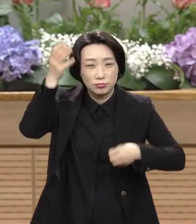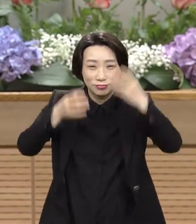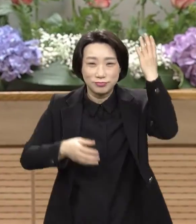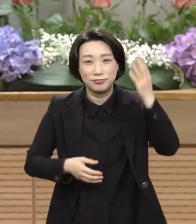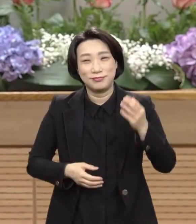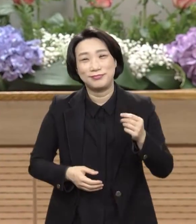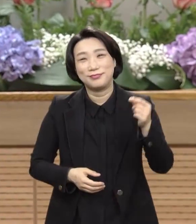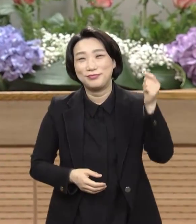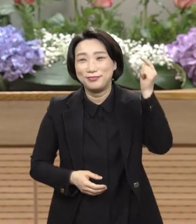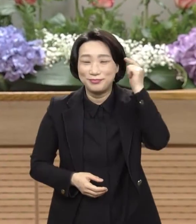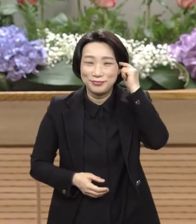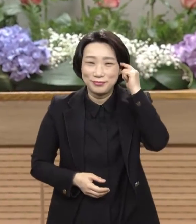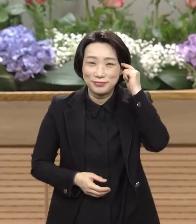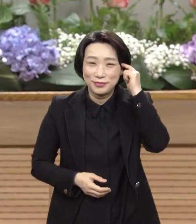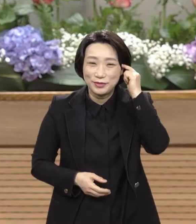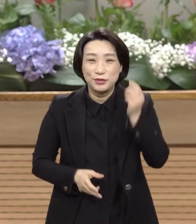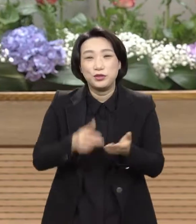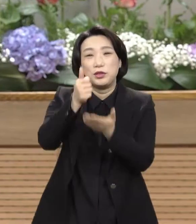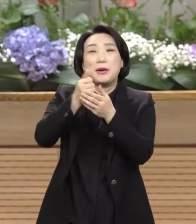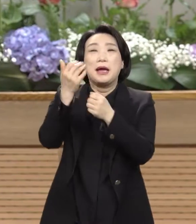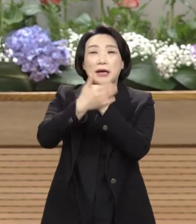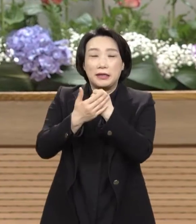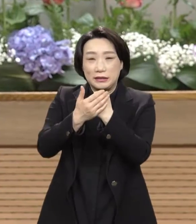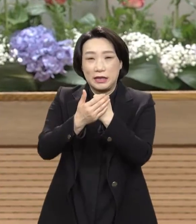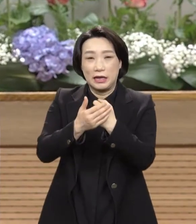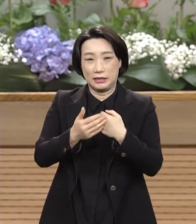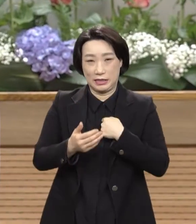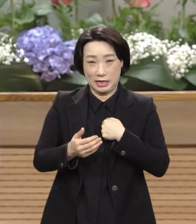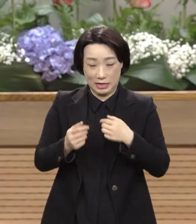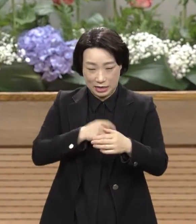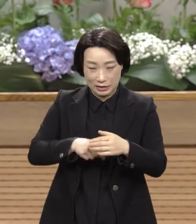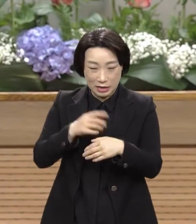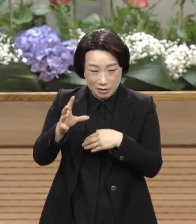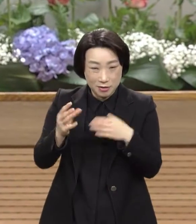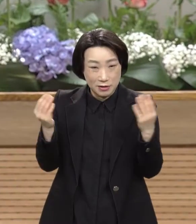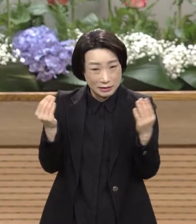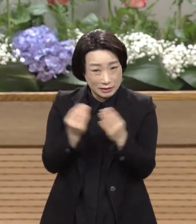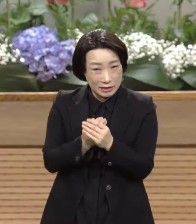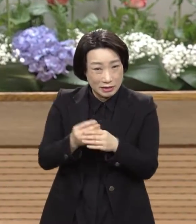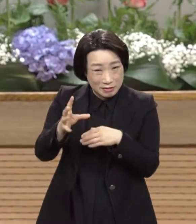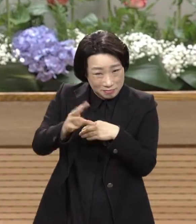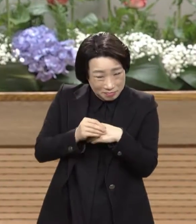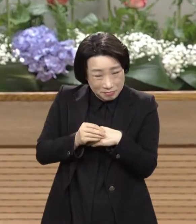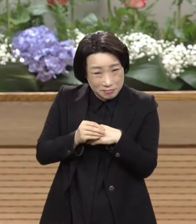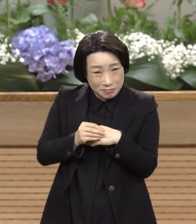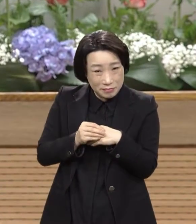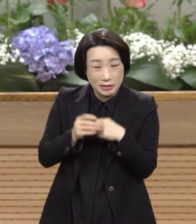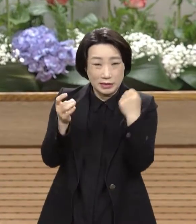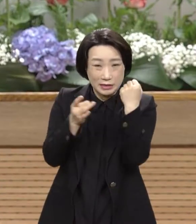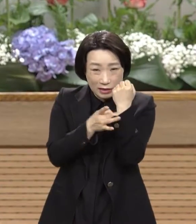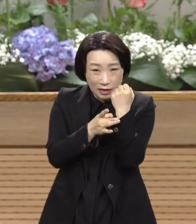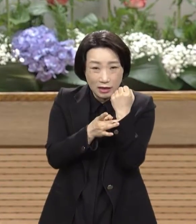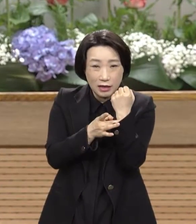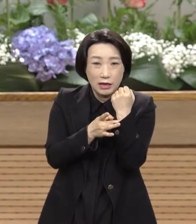왜냐? 그 은혜가 내 속에 완전히 잊어버릴 수